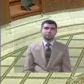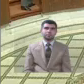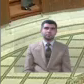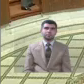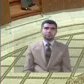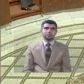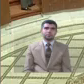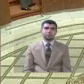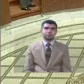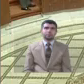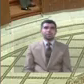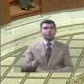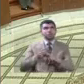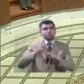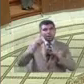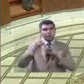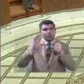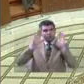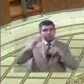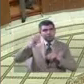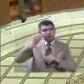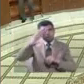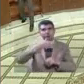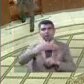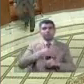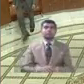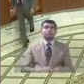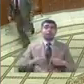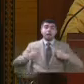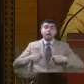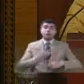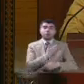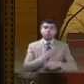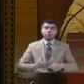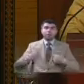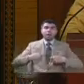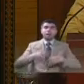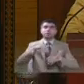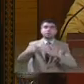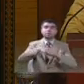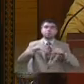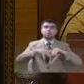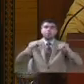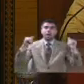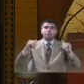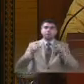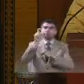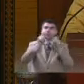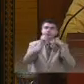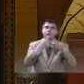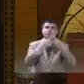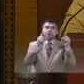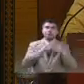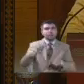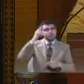بسم الله والصلاة والسلام على رسول الله. السيد رئيس، السيد رئيس الحكومة المحترم، السيدات والسادة أعضاء الحكومة، السيدات والسادة النواب المحترمين،